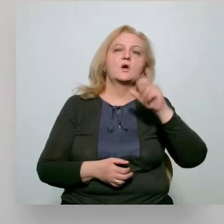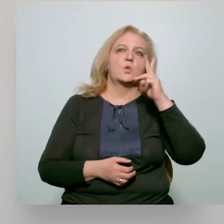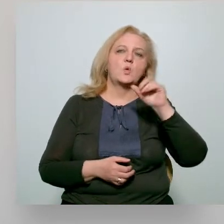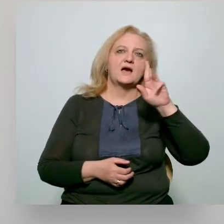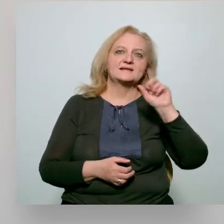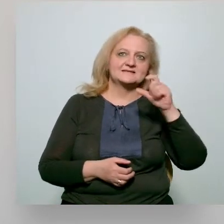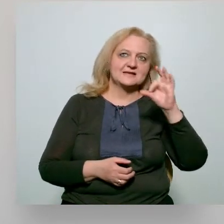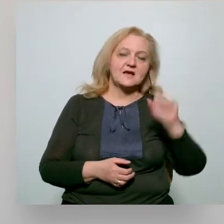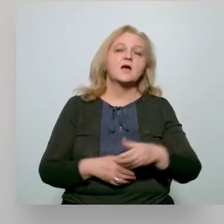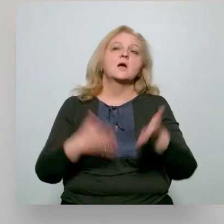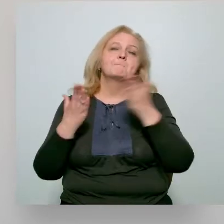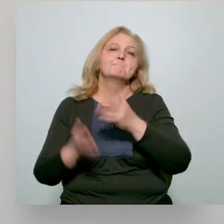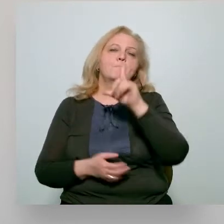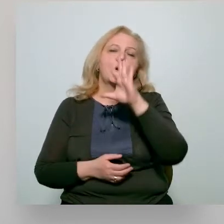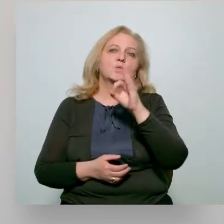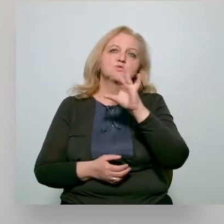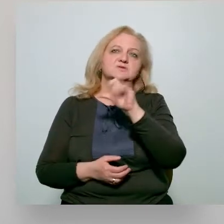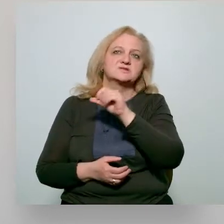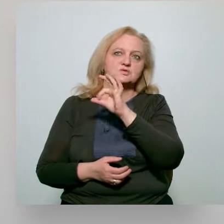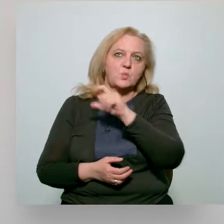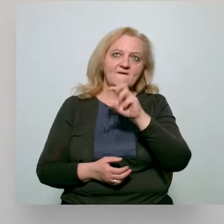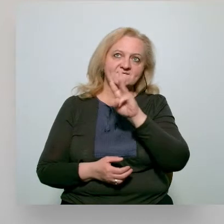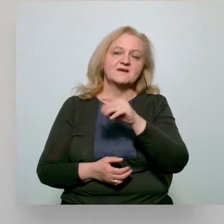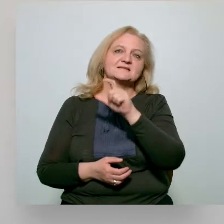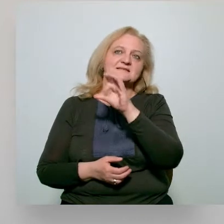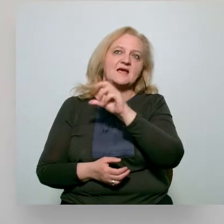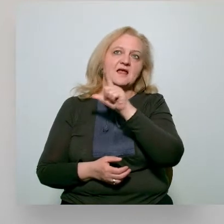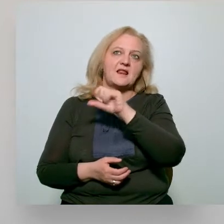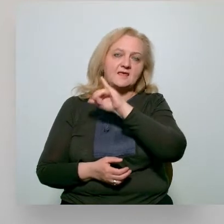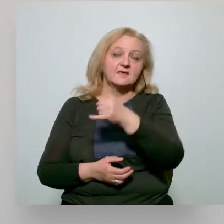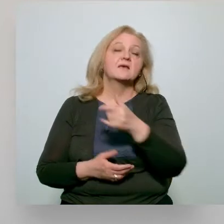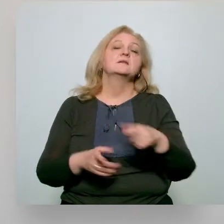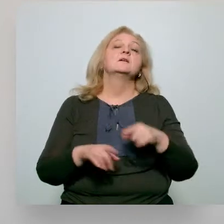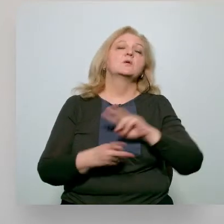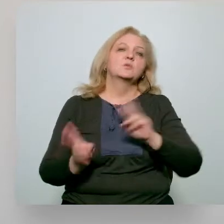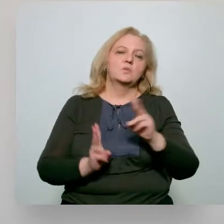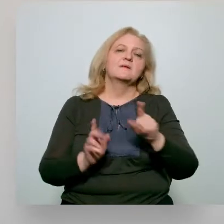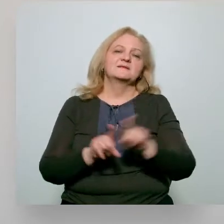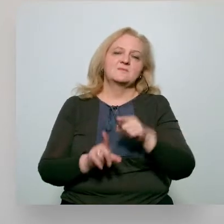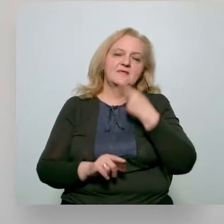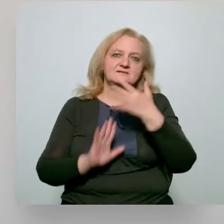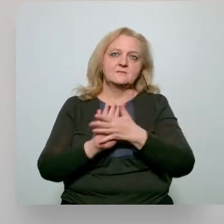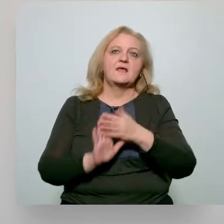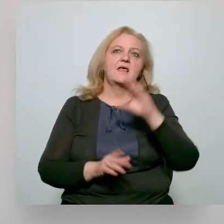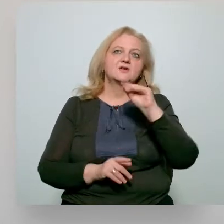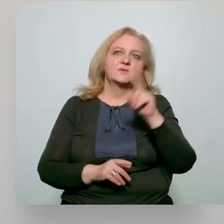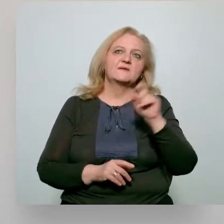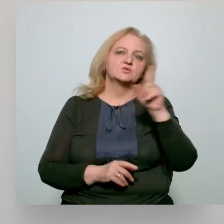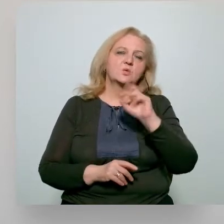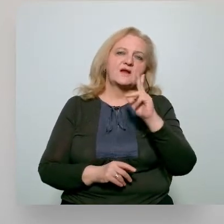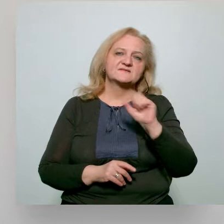pan Bogusław Salej. Tłumaczymy także na polski język migowy i tutaj pomagają nam pani Elżbieta Żurawska i pani